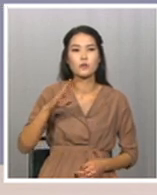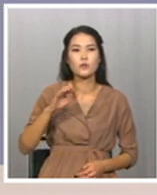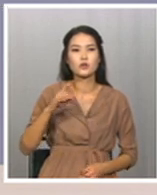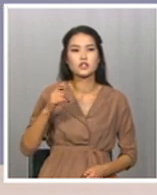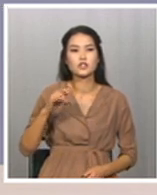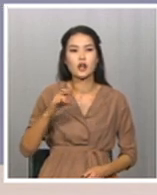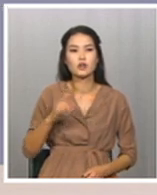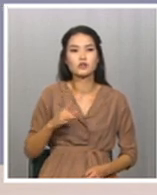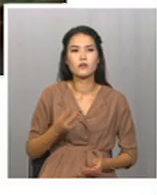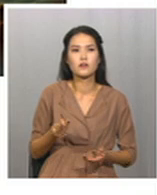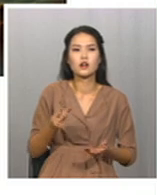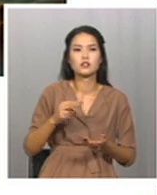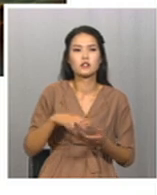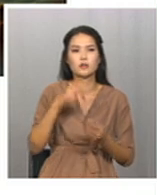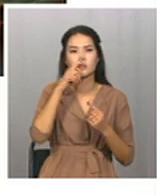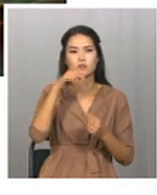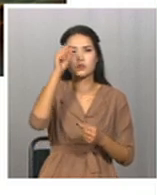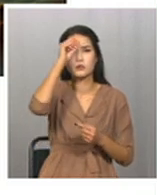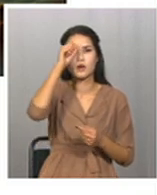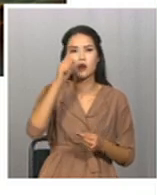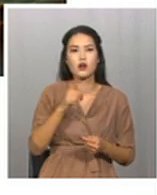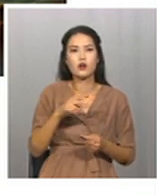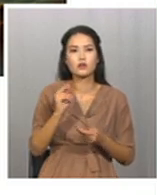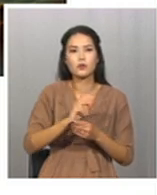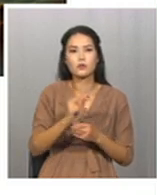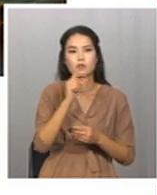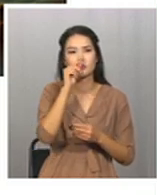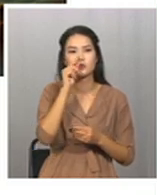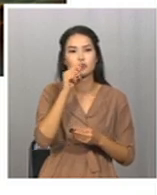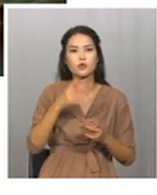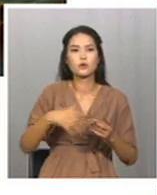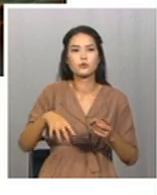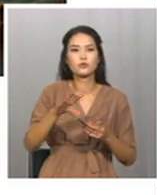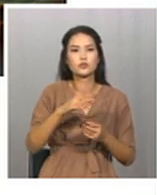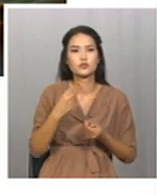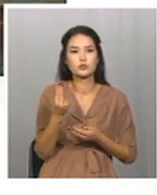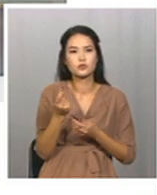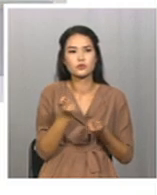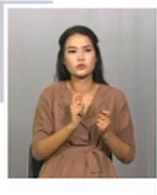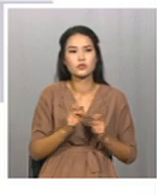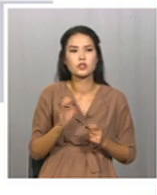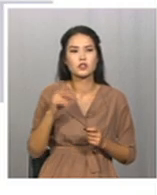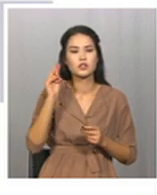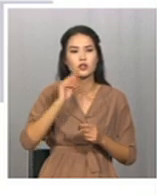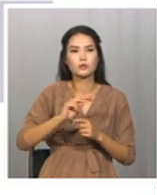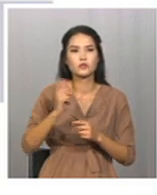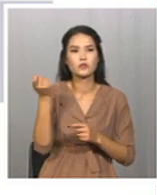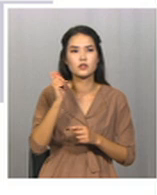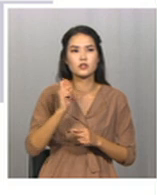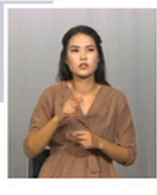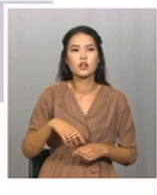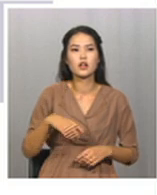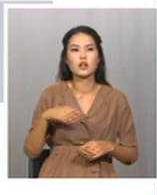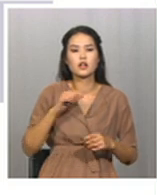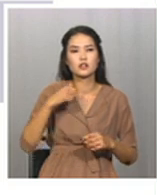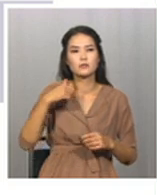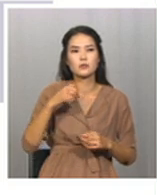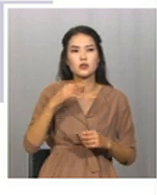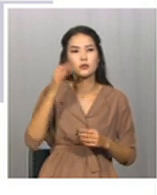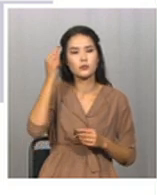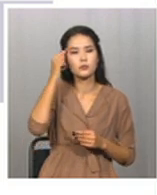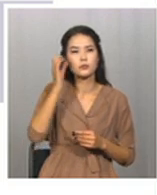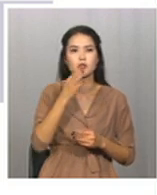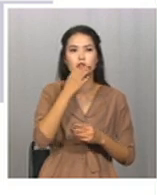против Бога. Он обучил мужчин оружейному искусству и научил их воевать. Ребята, подумайте и ответьте